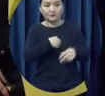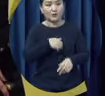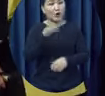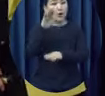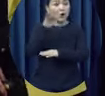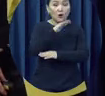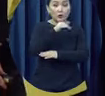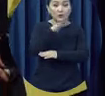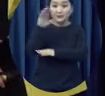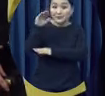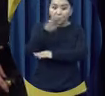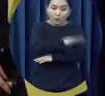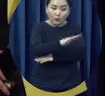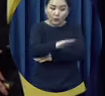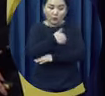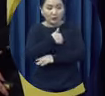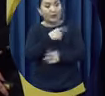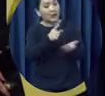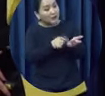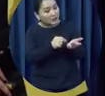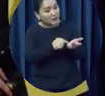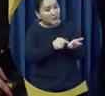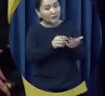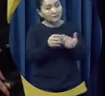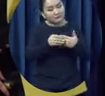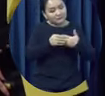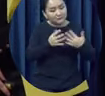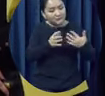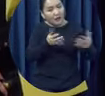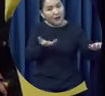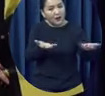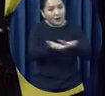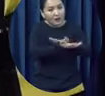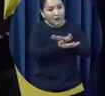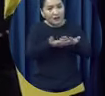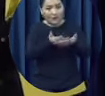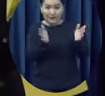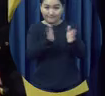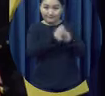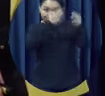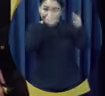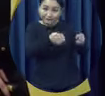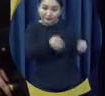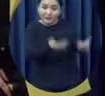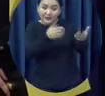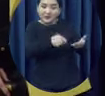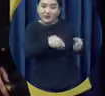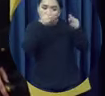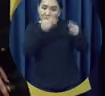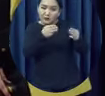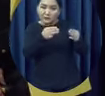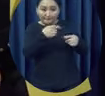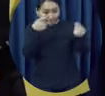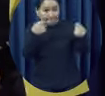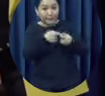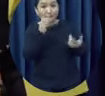хүүхдийнхээ хэрэгцээ үзэл бодлыг нь сонсоод аль болох уян хатан байдлаар хамтарч шийдвэр гаргаад харин тэр шийдвэртээ хүрч ийн үү, хэлсэн хамаандаа